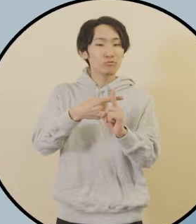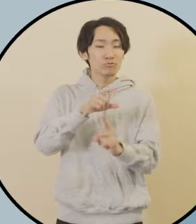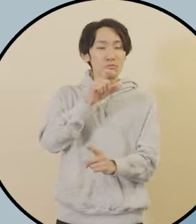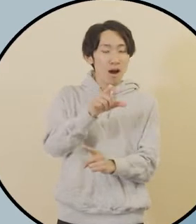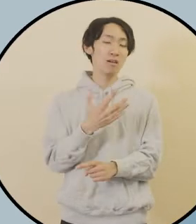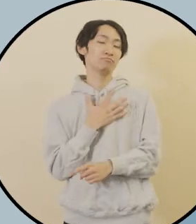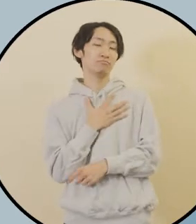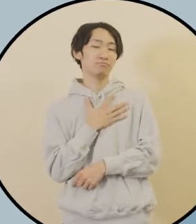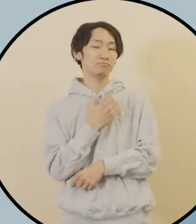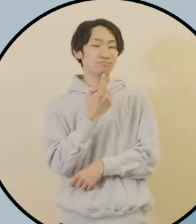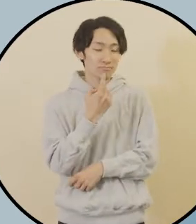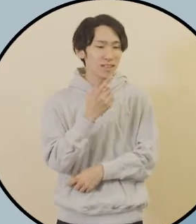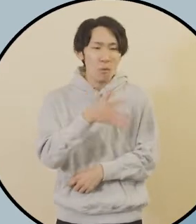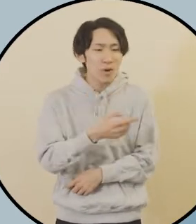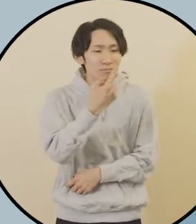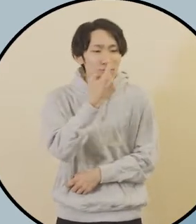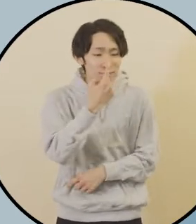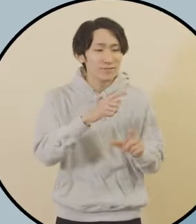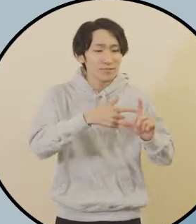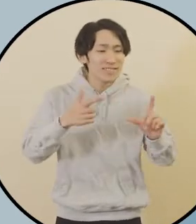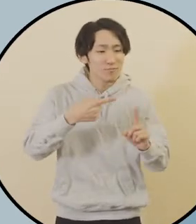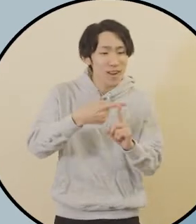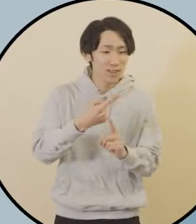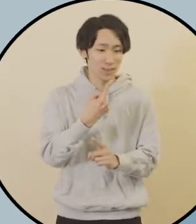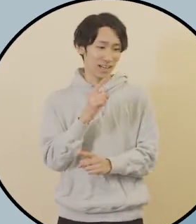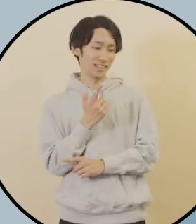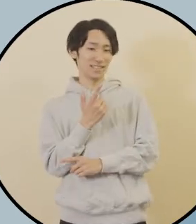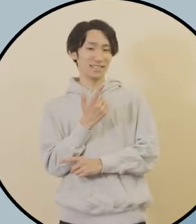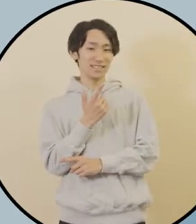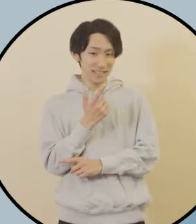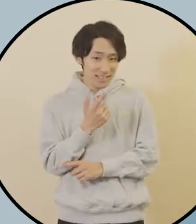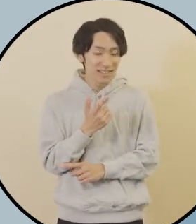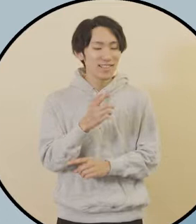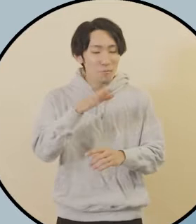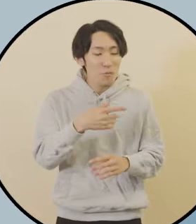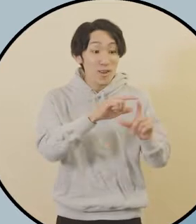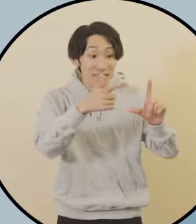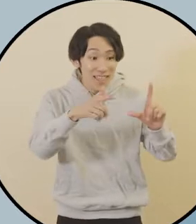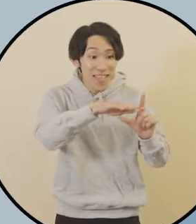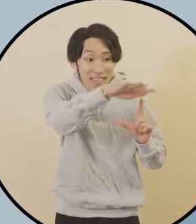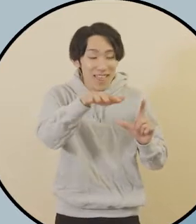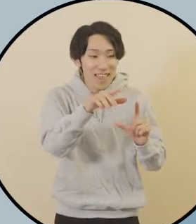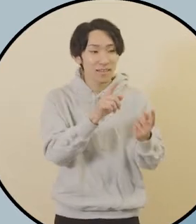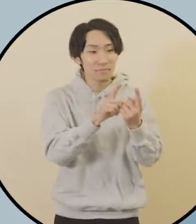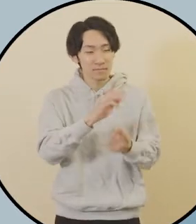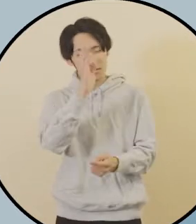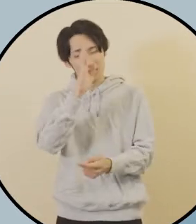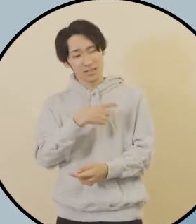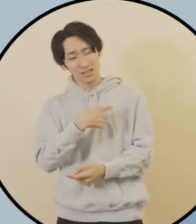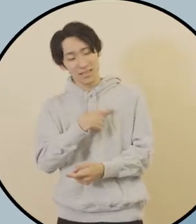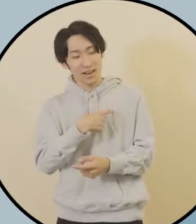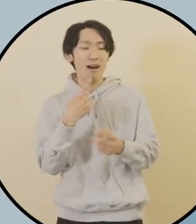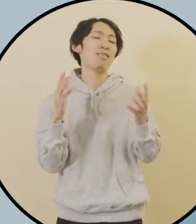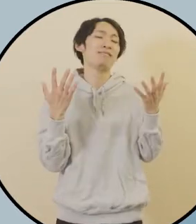なんかその当時はlgbtq +という言葉があることを知っていたけれど自分はそこに赤いとし